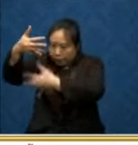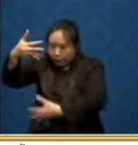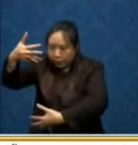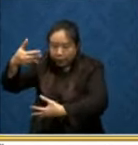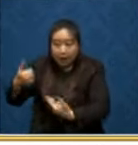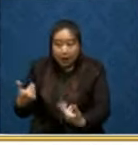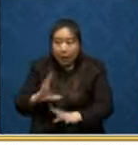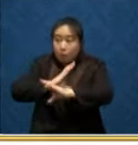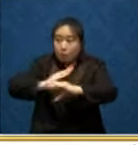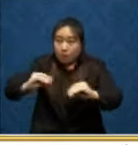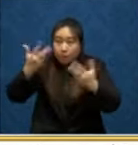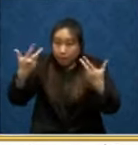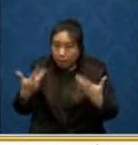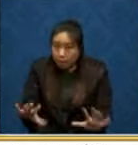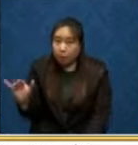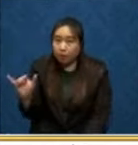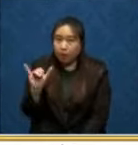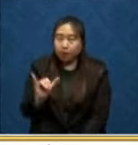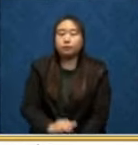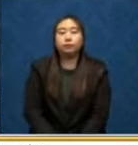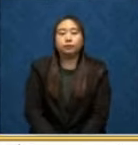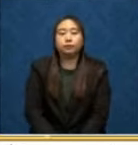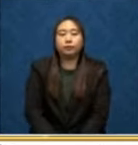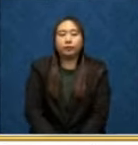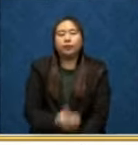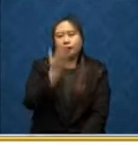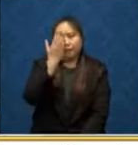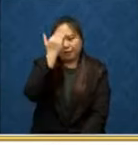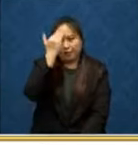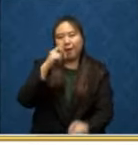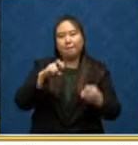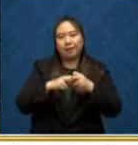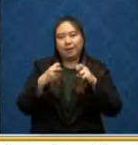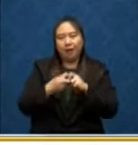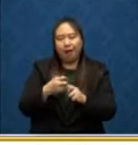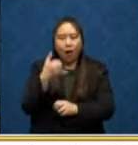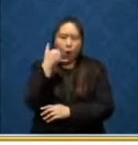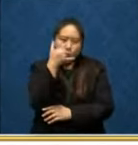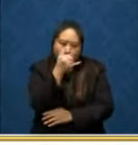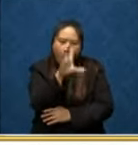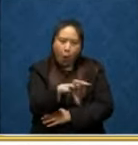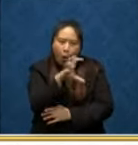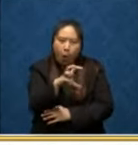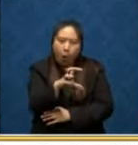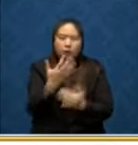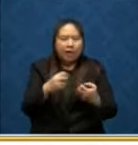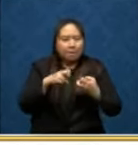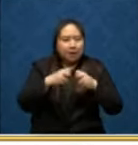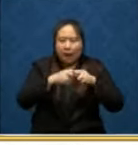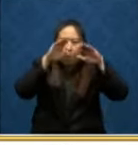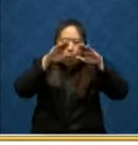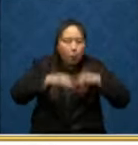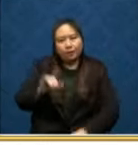ผู้เกี่ยวข้องแล้วหรือไม่เพราะเหตุใดปัญหาก็แก๊ง CallCenterนี้ถึงยังไม่ดีขึ้นเลย